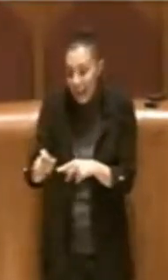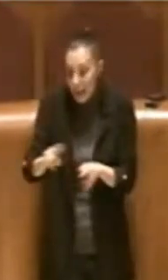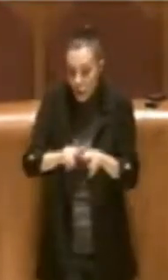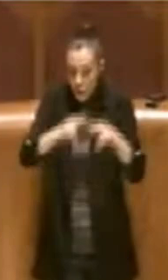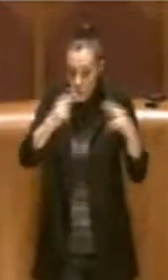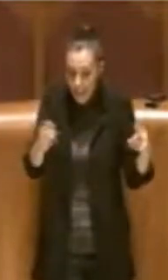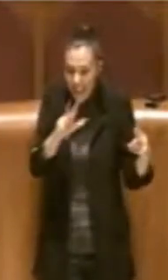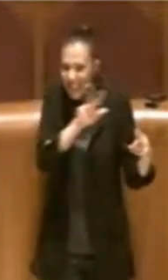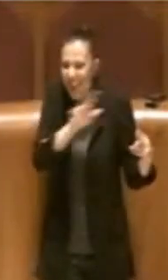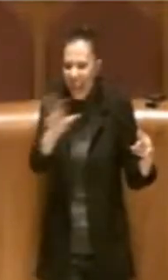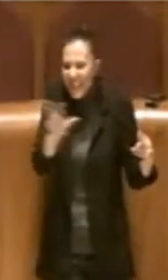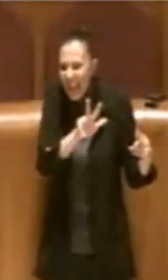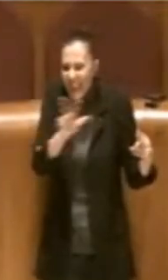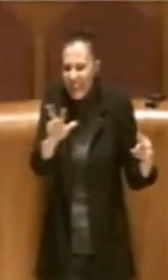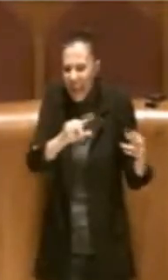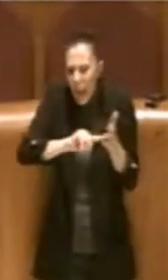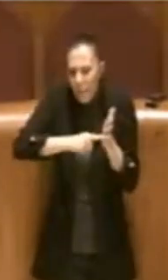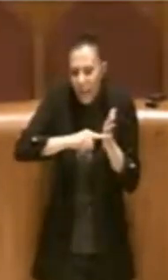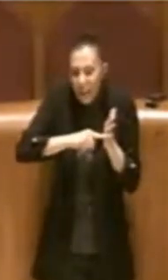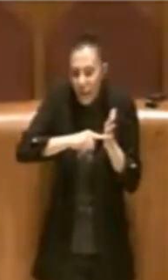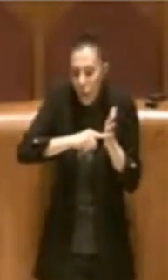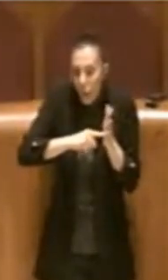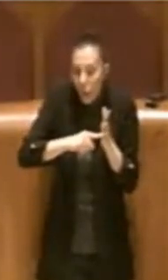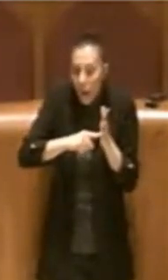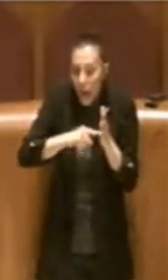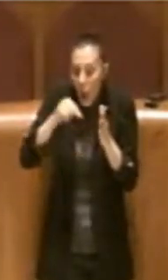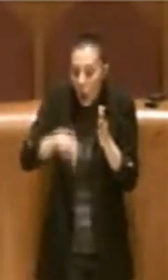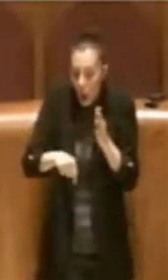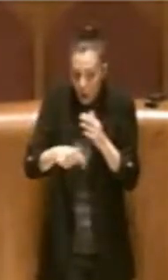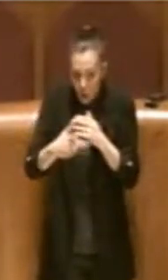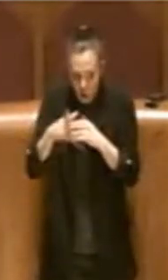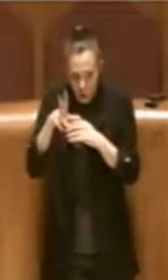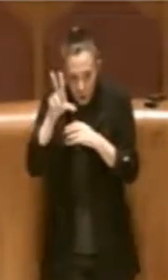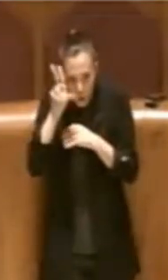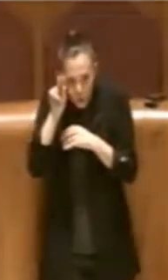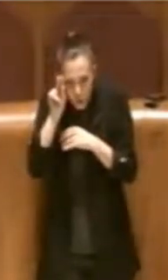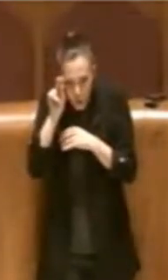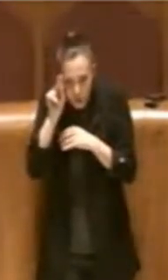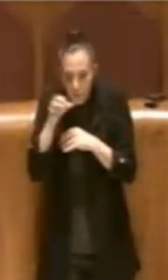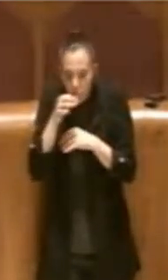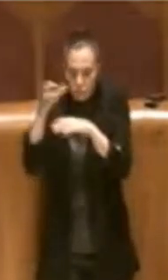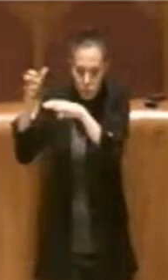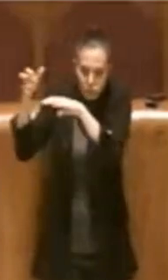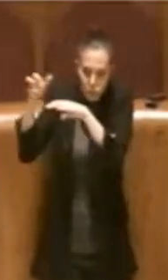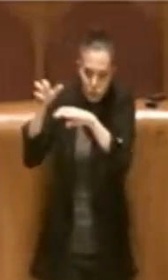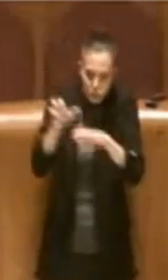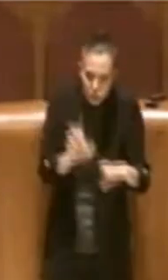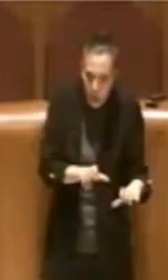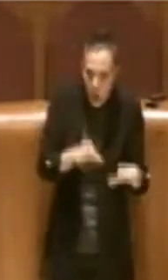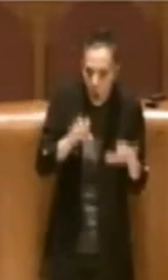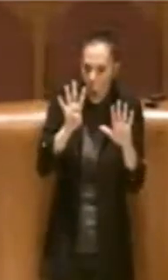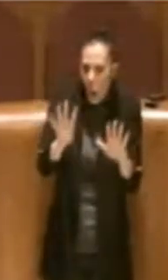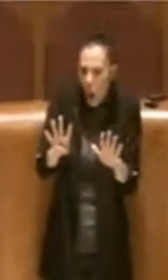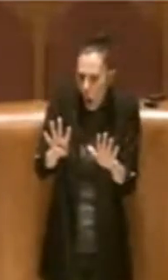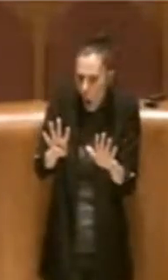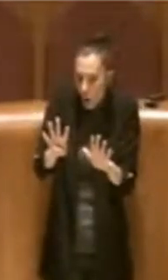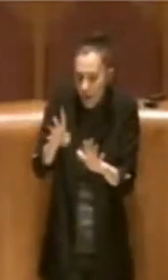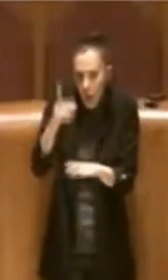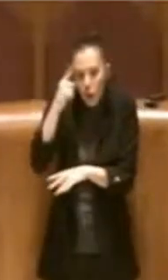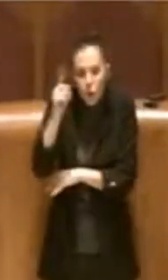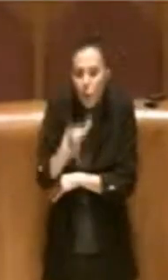era di 33 milioni, ma oggi ne era conosciuto probabilmente 9 di meno, perché quello non era stato